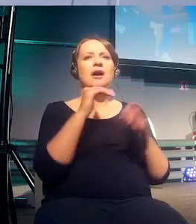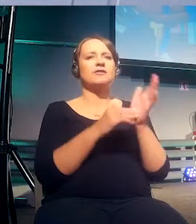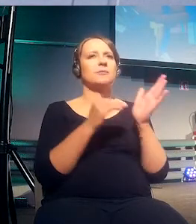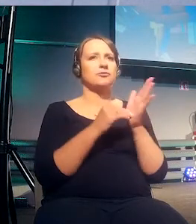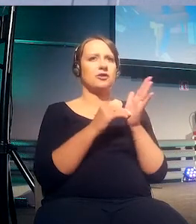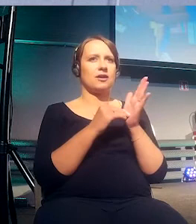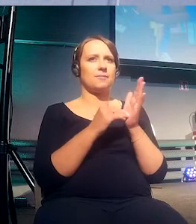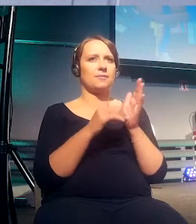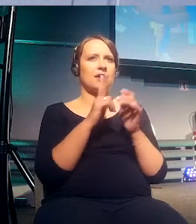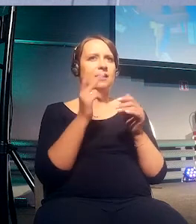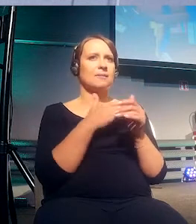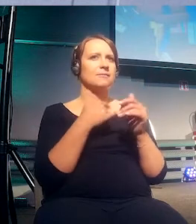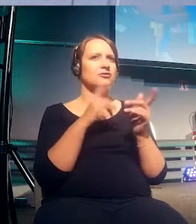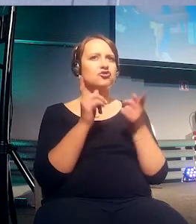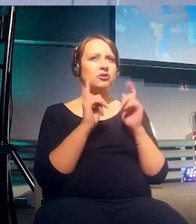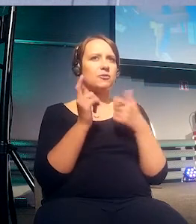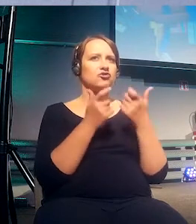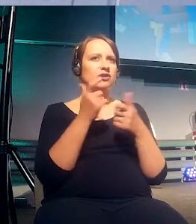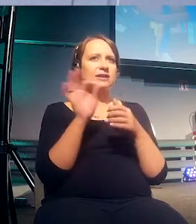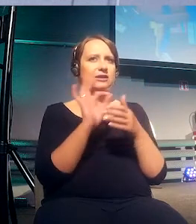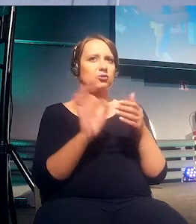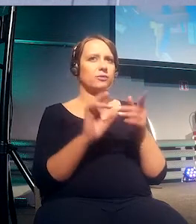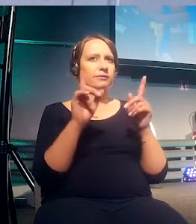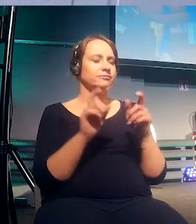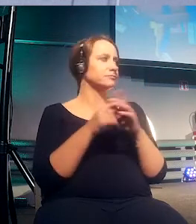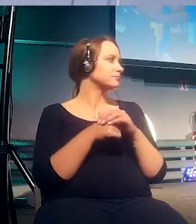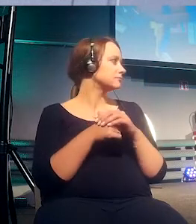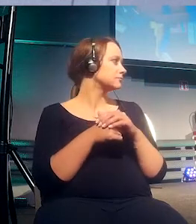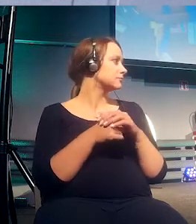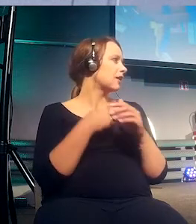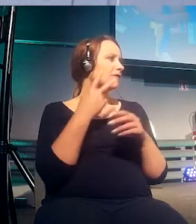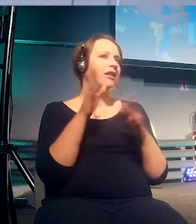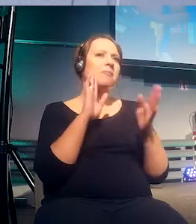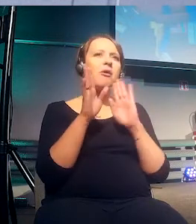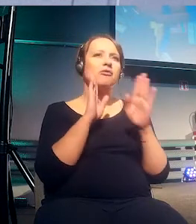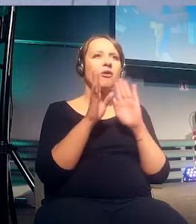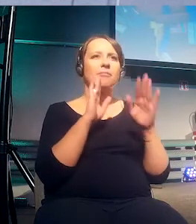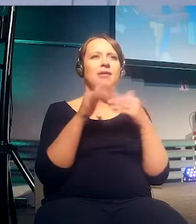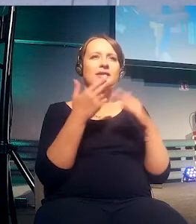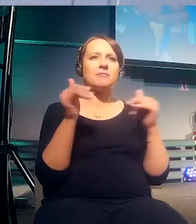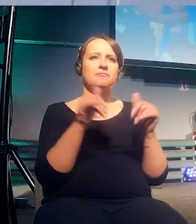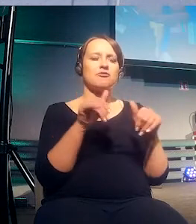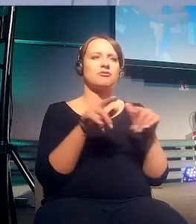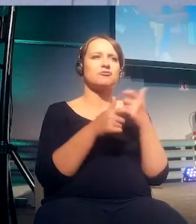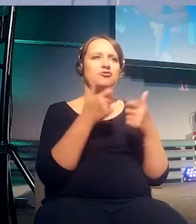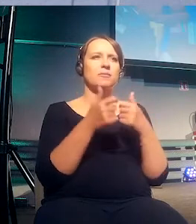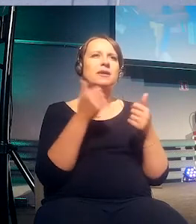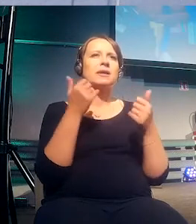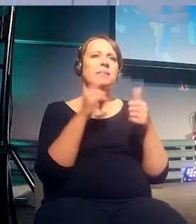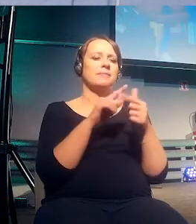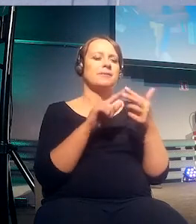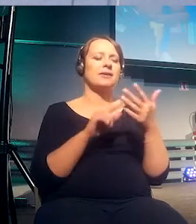kiedy zaczynamy szybko operować rysunkami, widzimy, że możemy podobnego rodzaju akcje zrobić na przykład przy pomocy 5